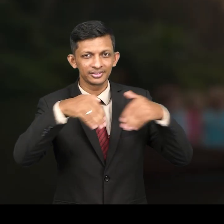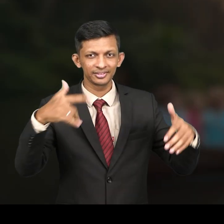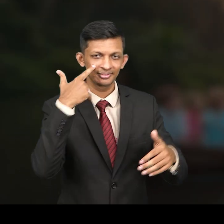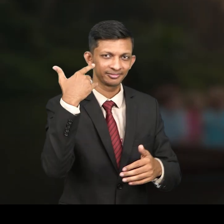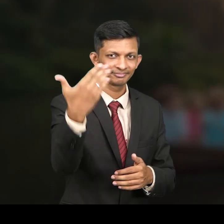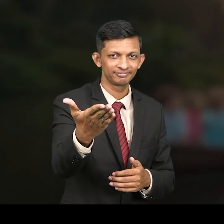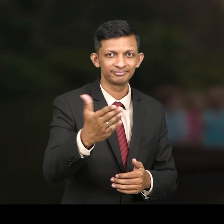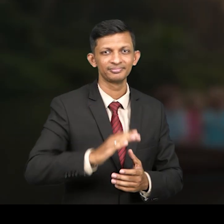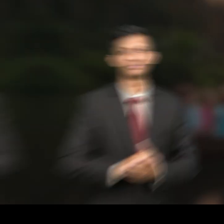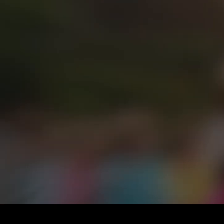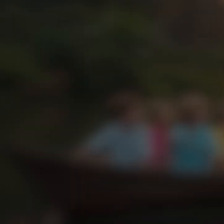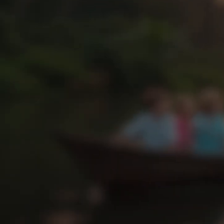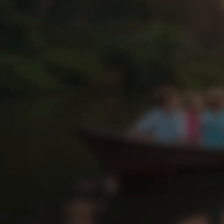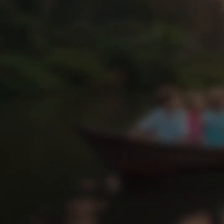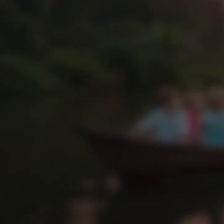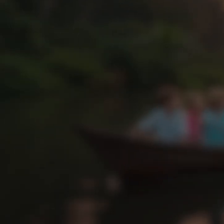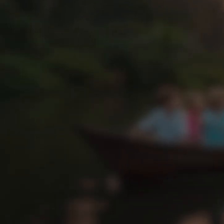संकल्पना मानचित्र।